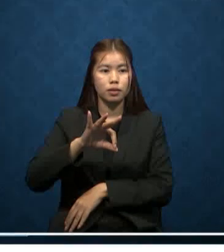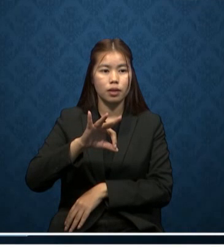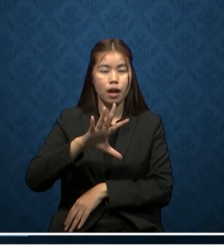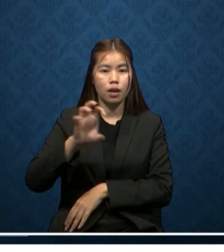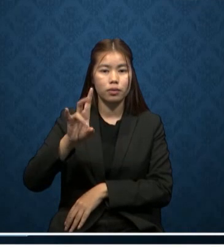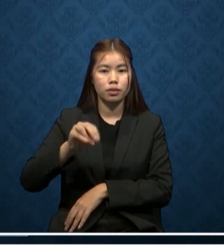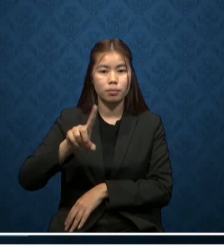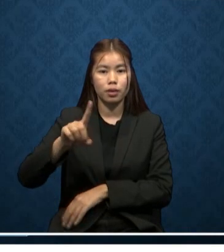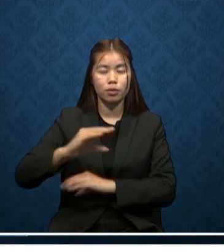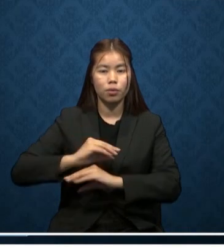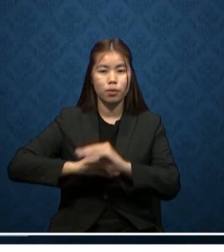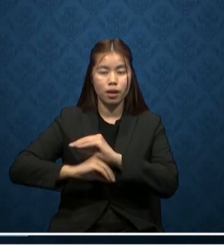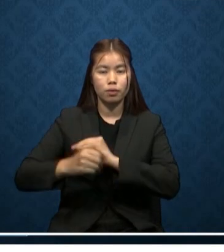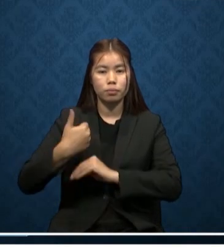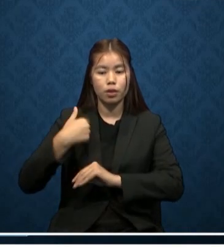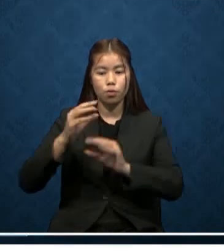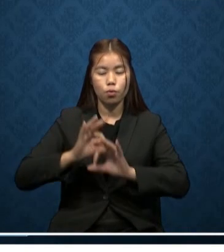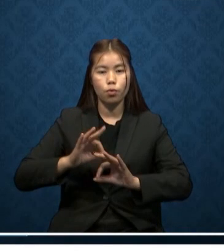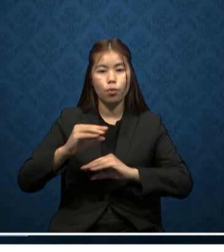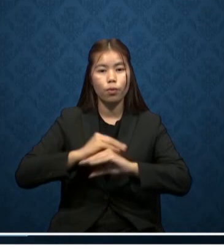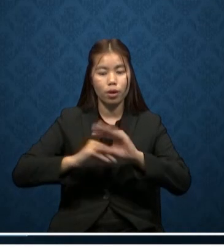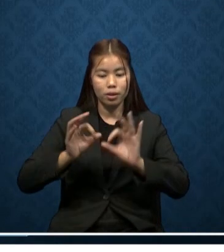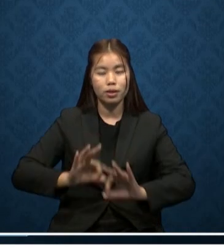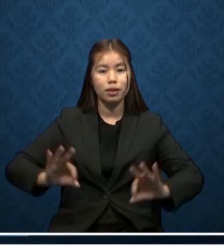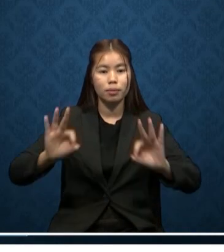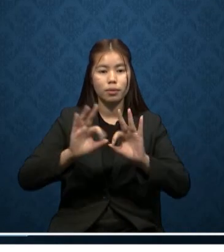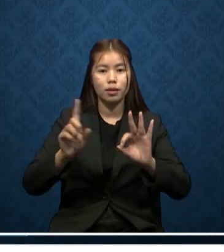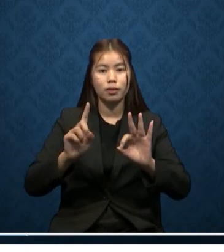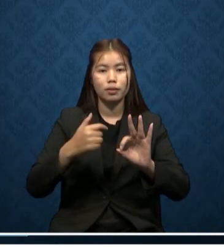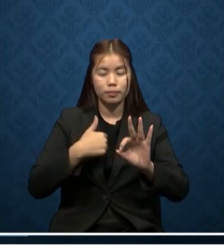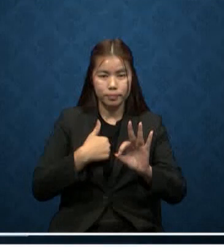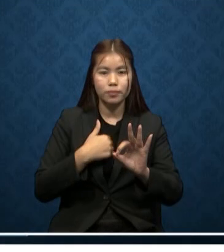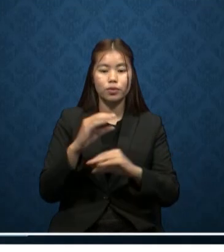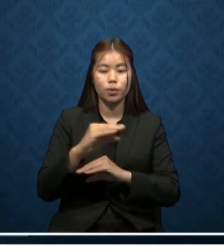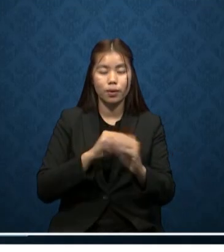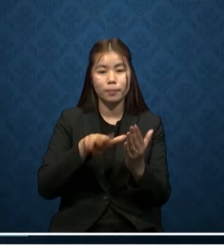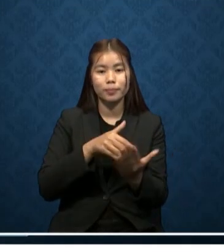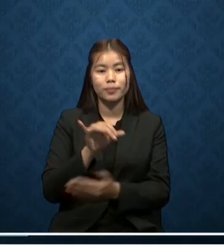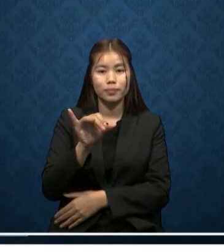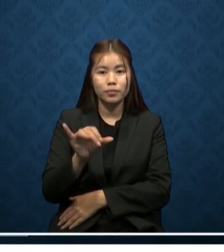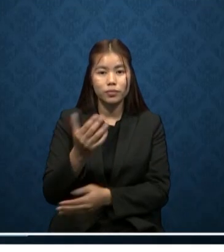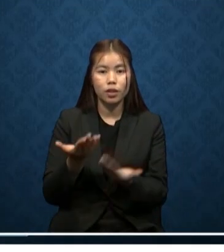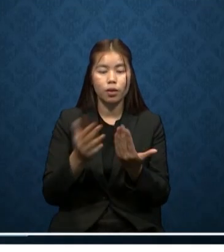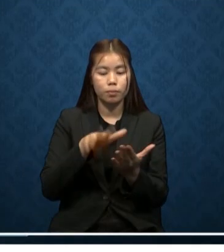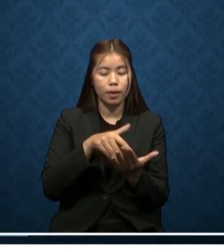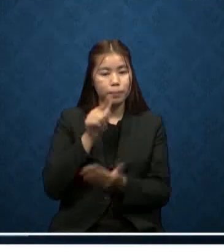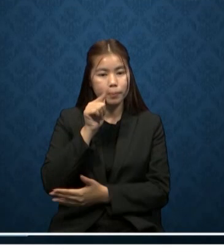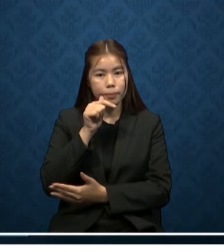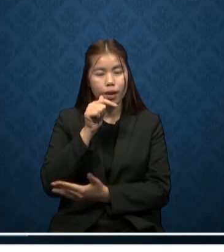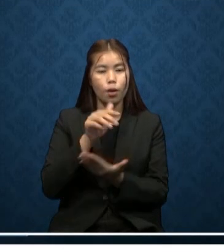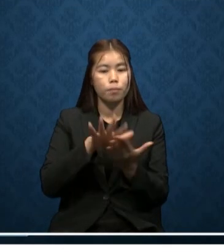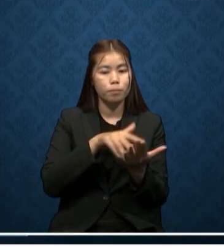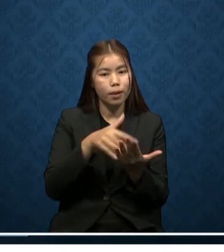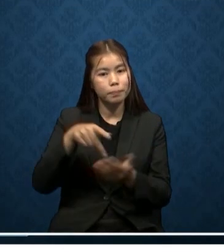โครงการสำคัญในส่วนของยุทธศาสตร์ชาติแล้วก็โครงการสำคัญตามแผนแม่บทเฉพาะกิจ